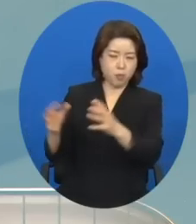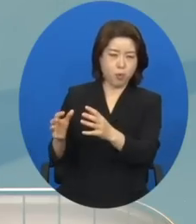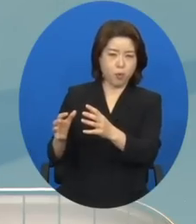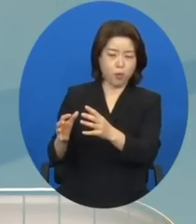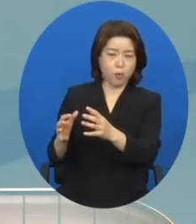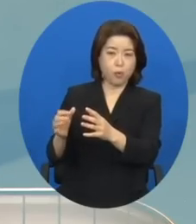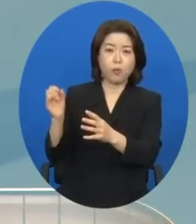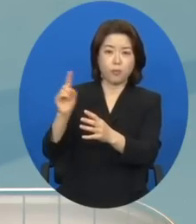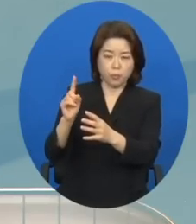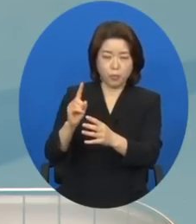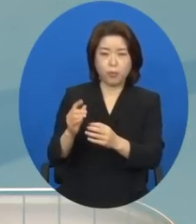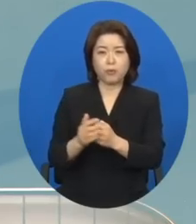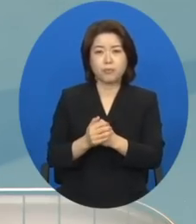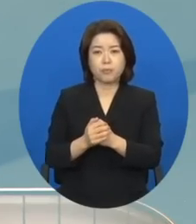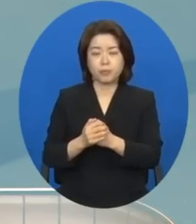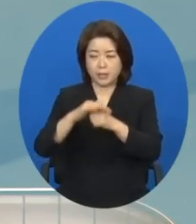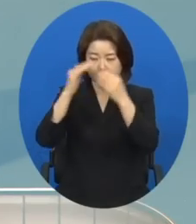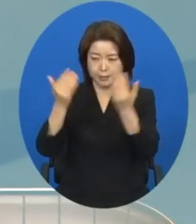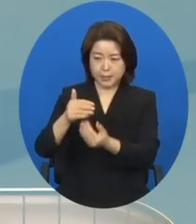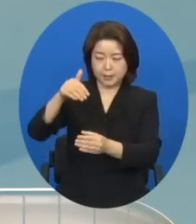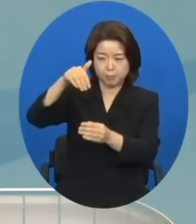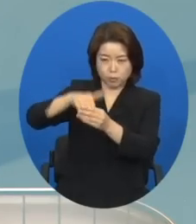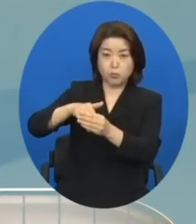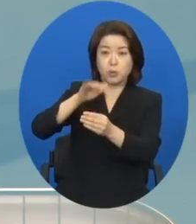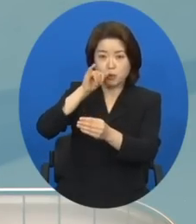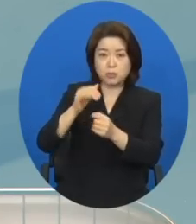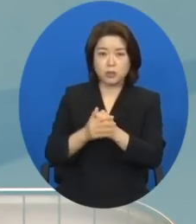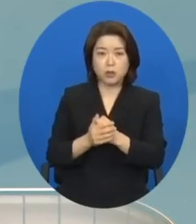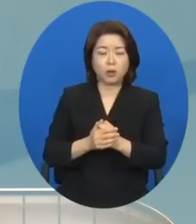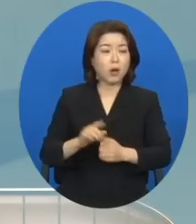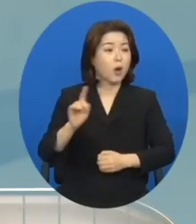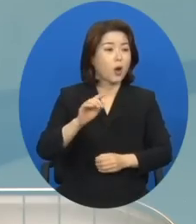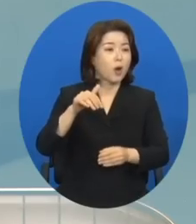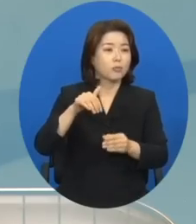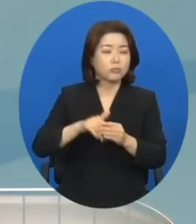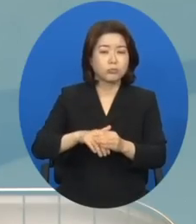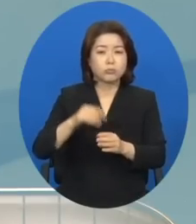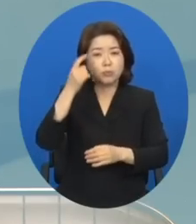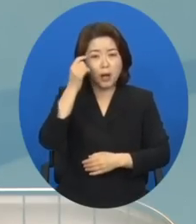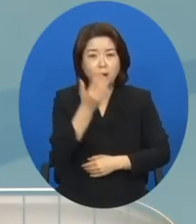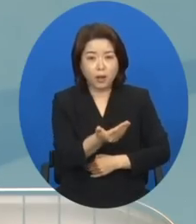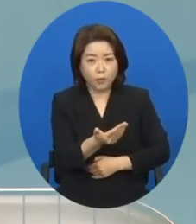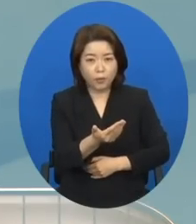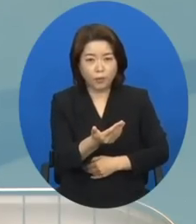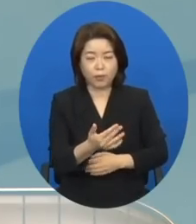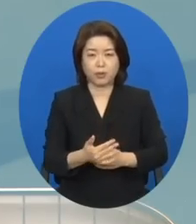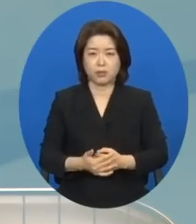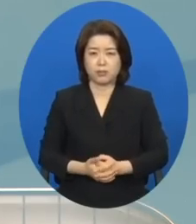그러면서 전원 투표를 해요. 그럼 무슨 투표를 할 것 같으세요?